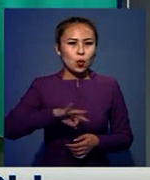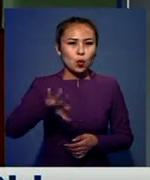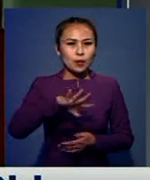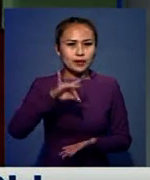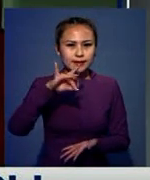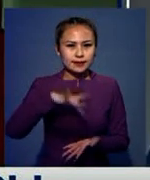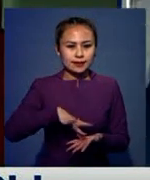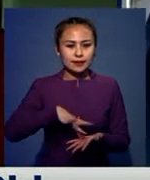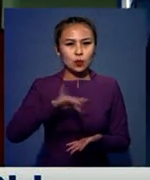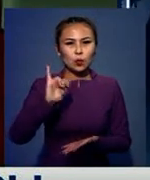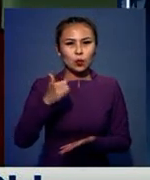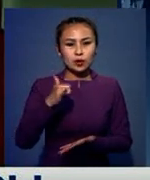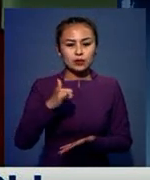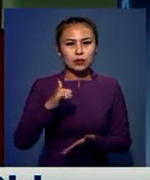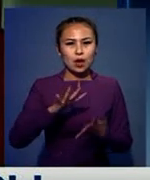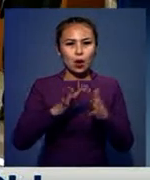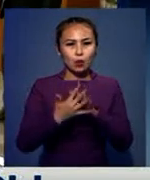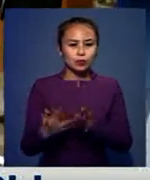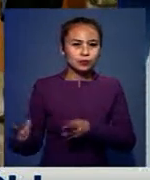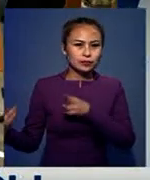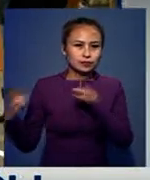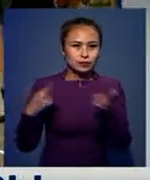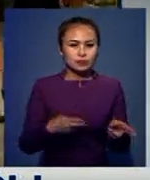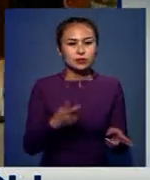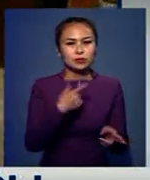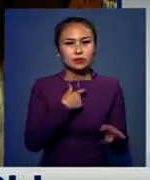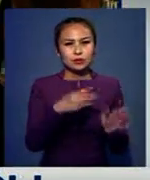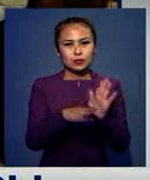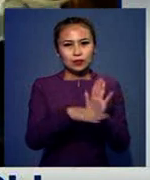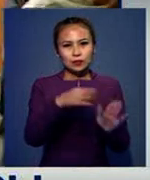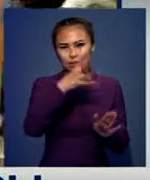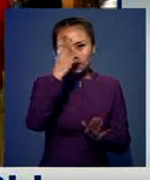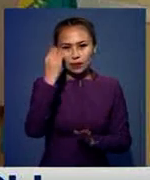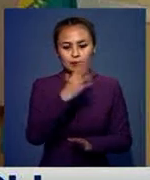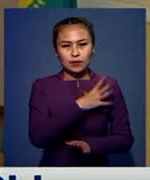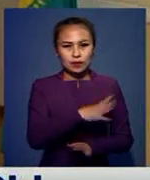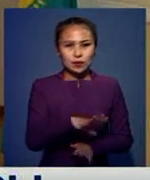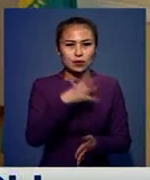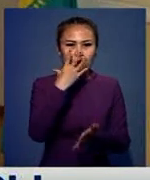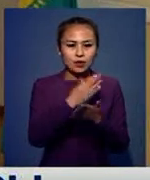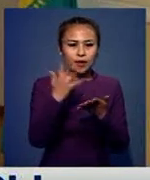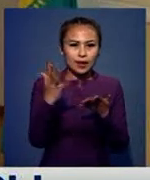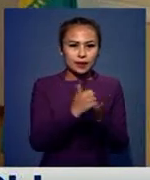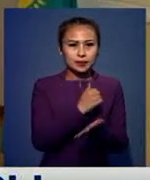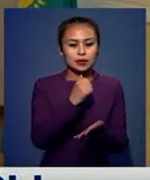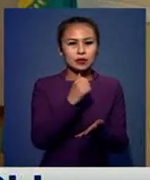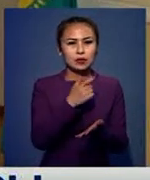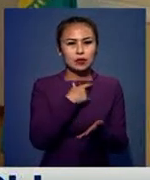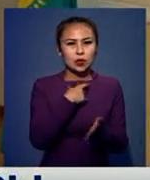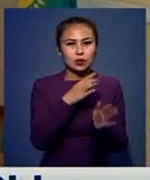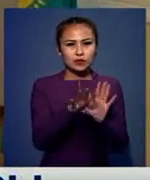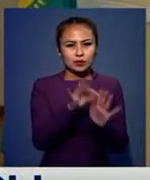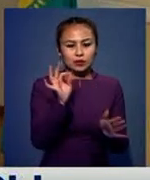орталығы Оралға ауылдан келген тұрғындарда дауыс беруді ұмытпай осы сайлау учаскелерінен табылып дауыс беріп жатыр. Бұл